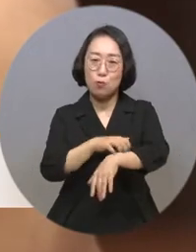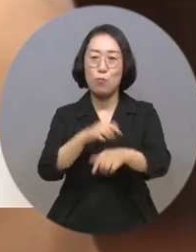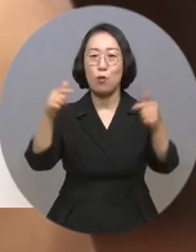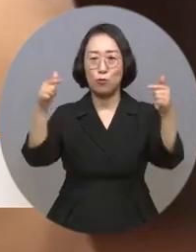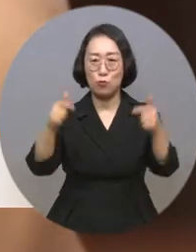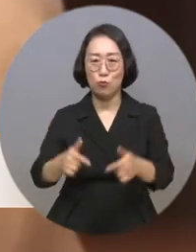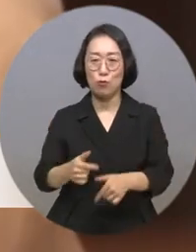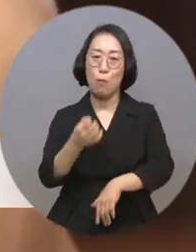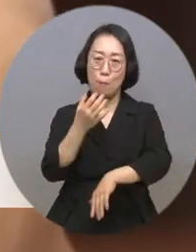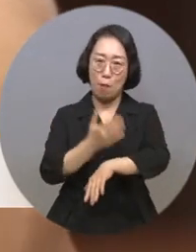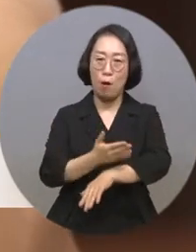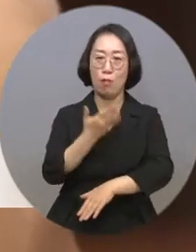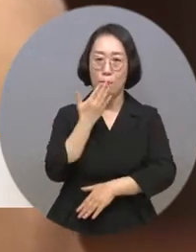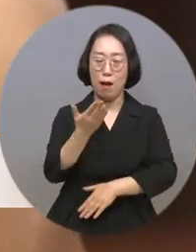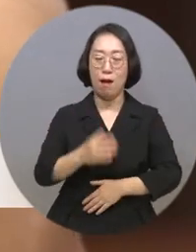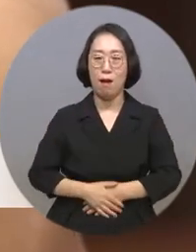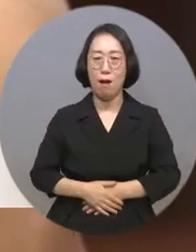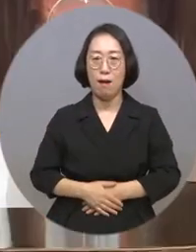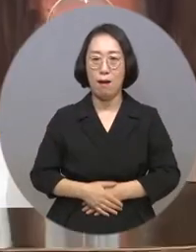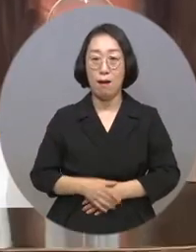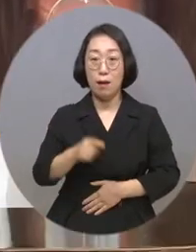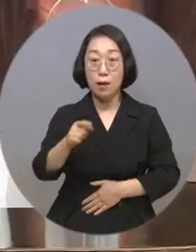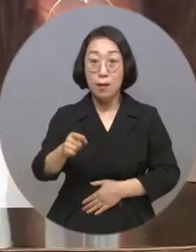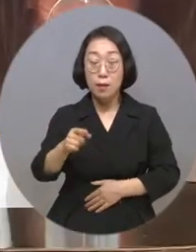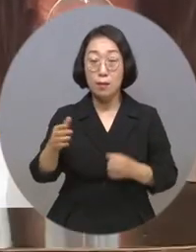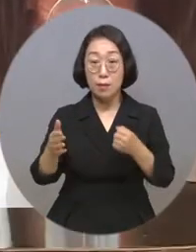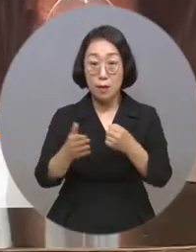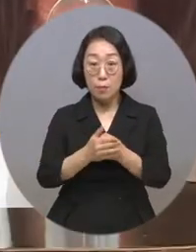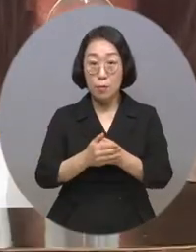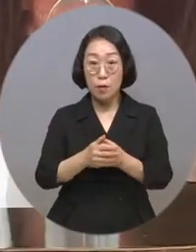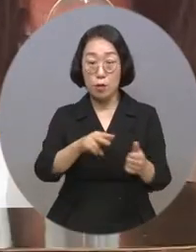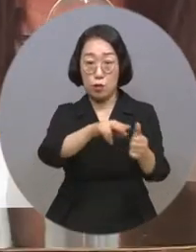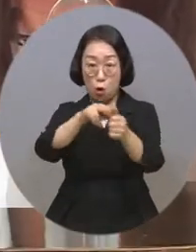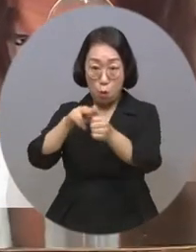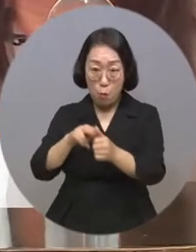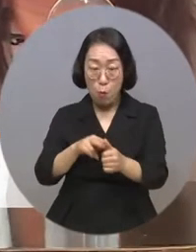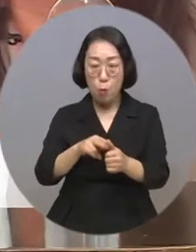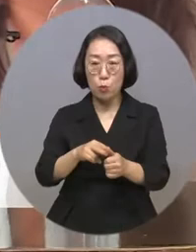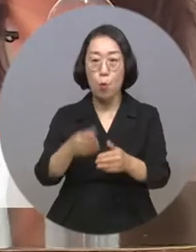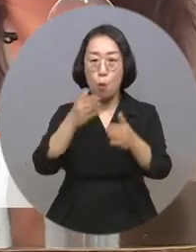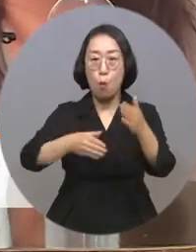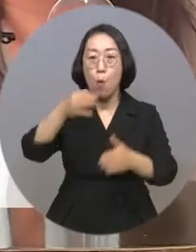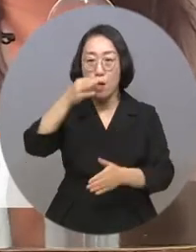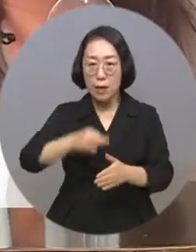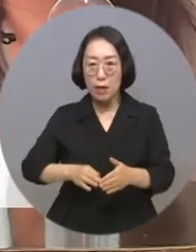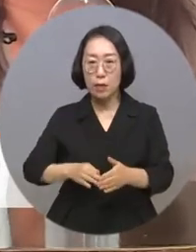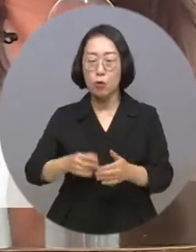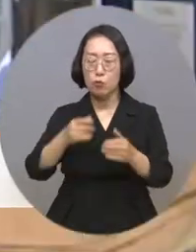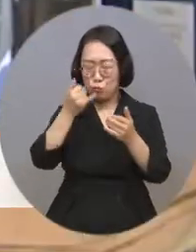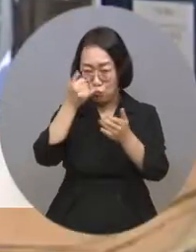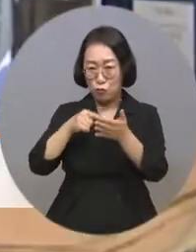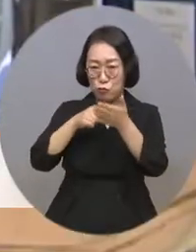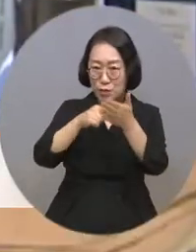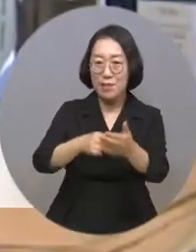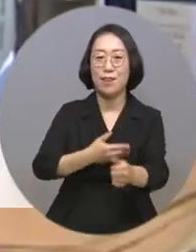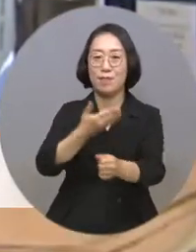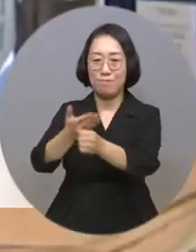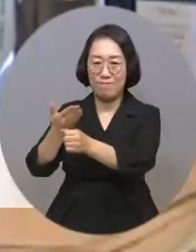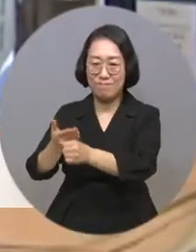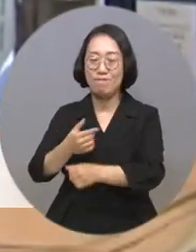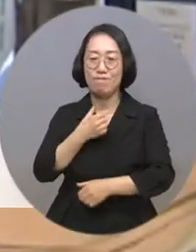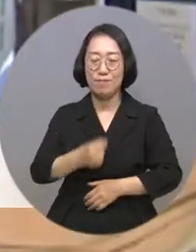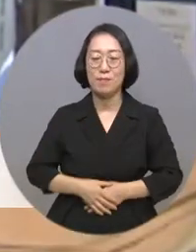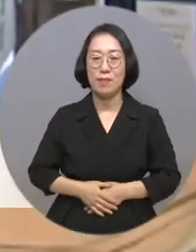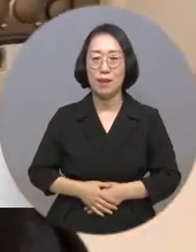있을 것이라는 기대입니다. 더불어 이번 변화로 정보 제공 등 공익적 역할에 더 충실하겠다고 밝혔습니다.